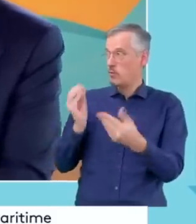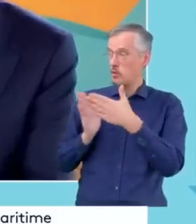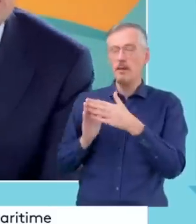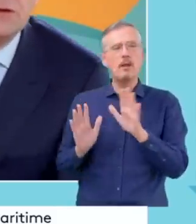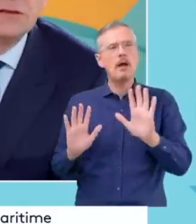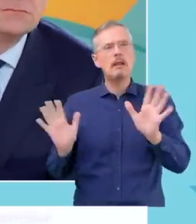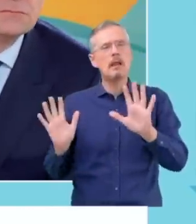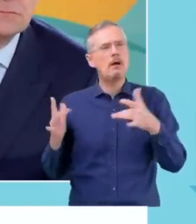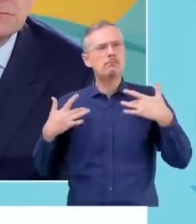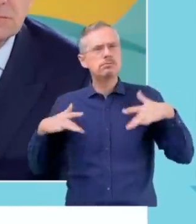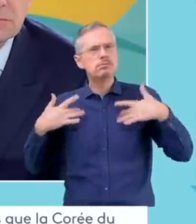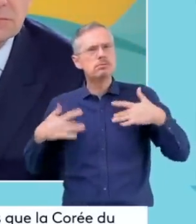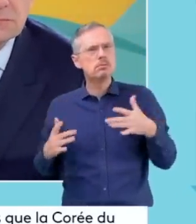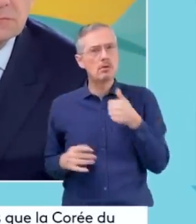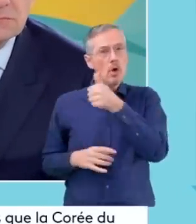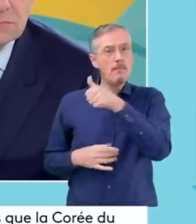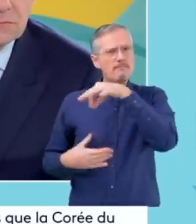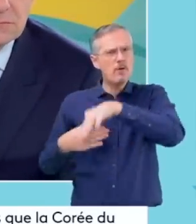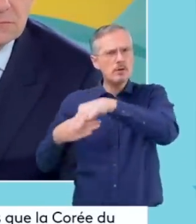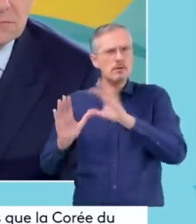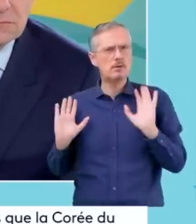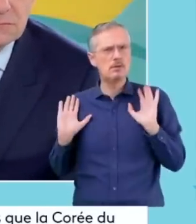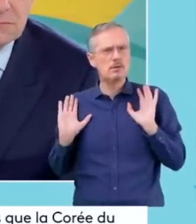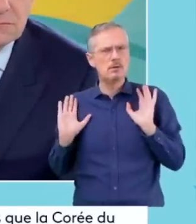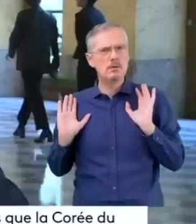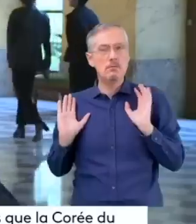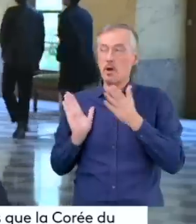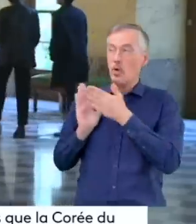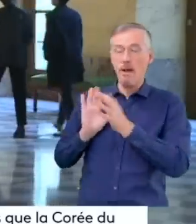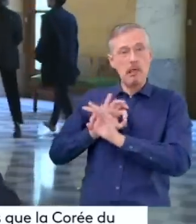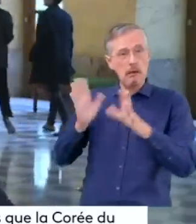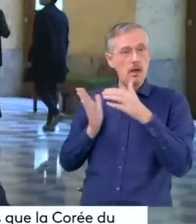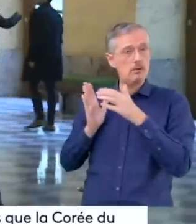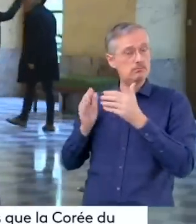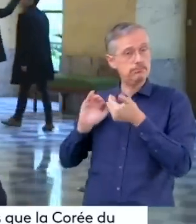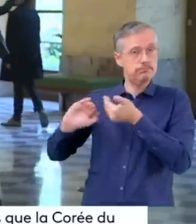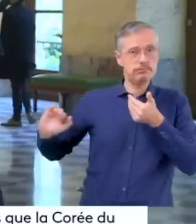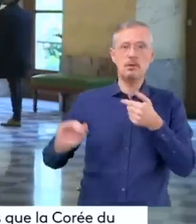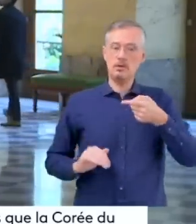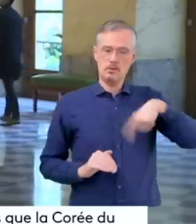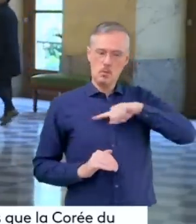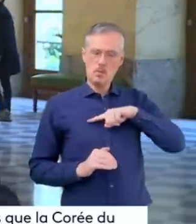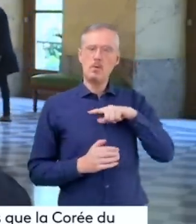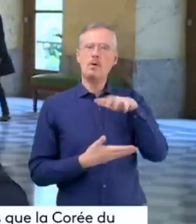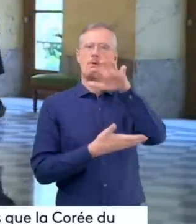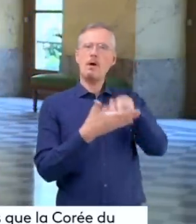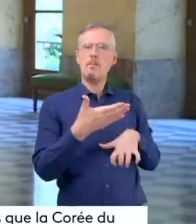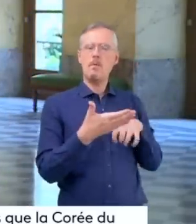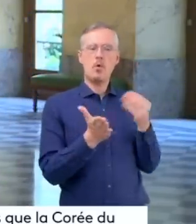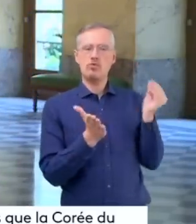motion de censure? C'est leur problème. Non. C'est leur problème à eux. Comme je le répète, dans notre motion de censure, il est fait mention du fait